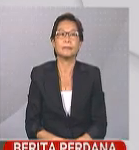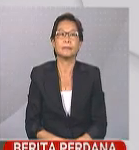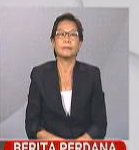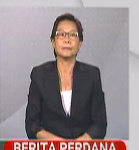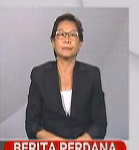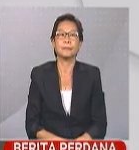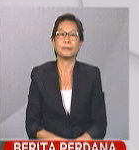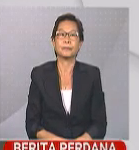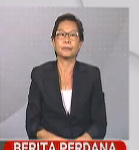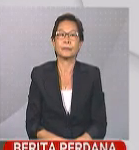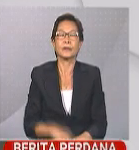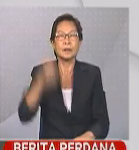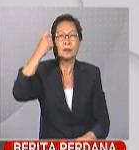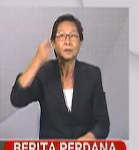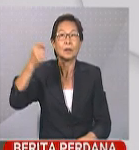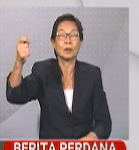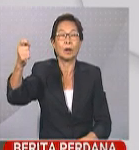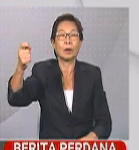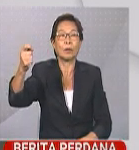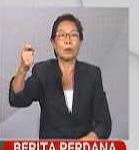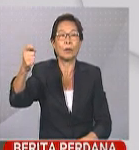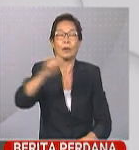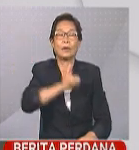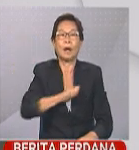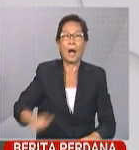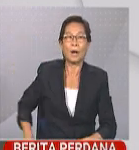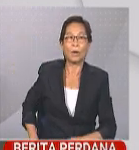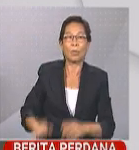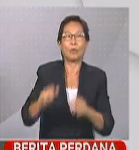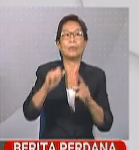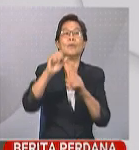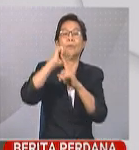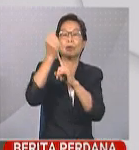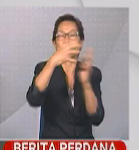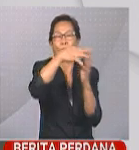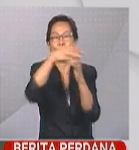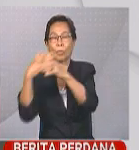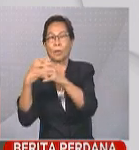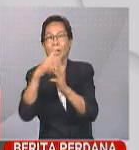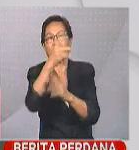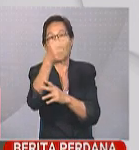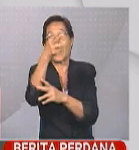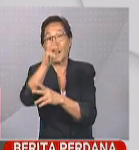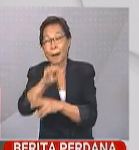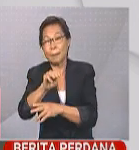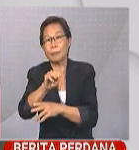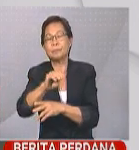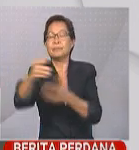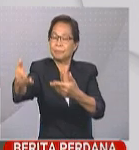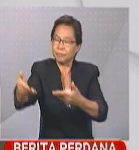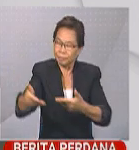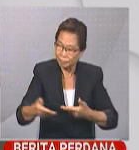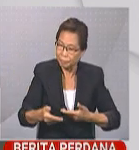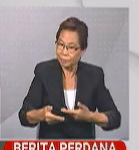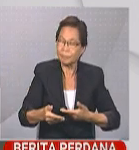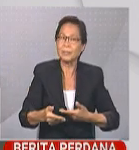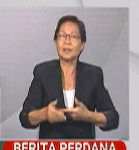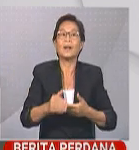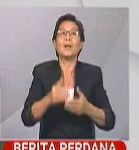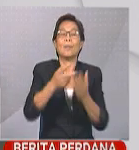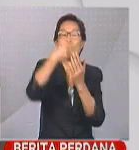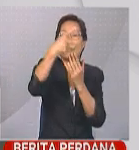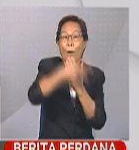Hai sebentar itu cc usaha Agung kesatuan rabimin rezeki RM Amrul hazarin Hamidun menyambut baik inisiatif